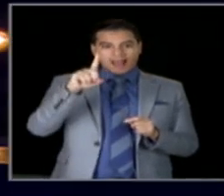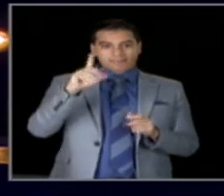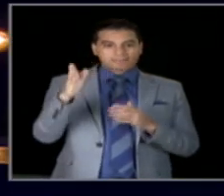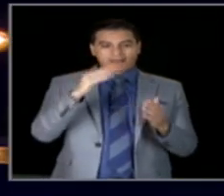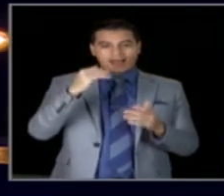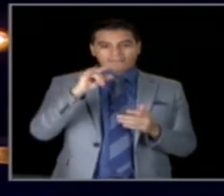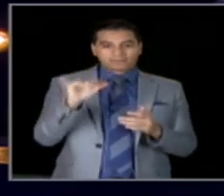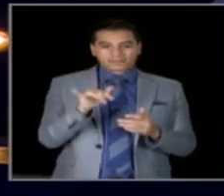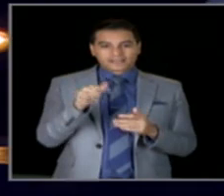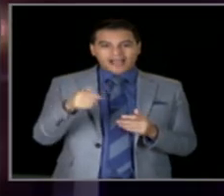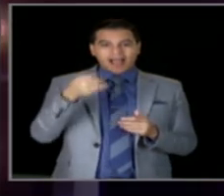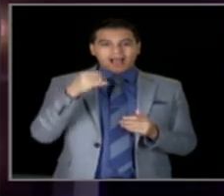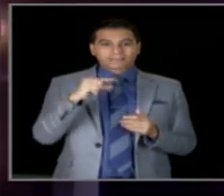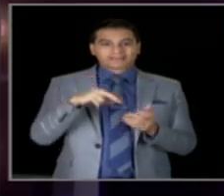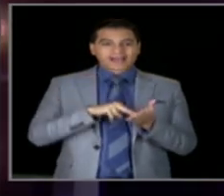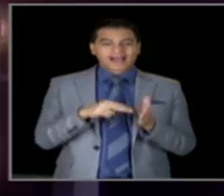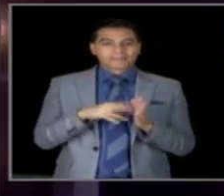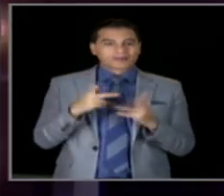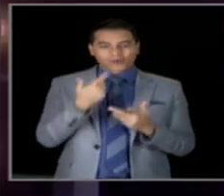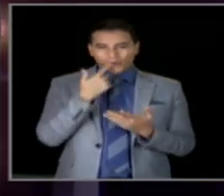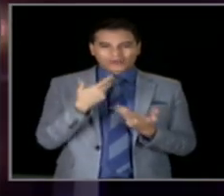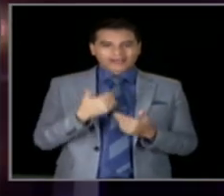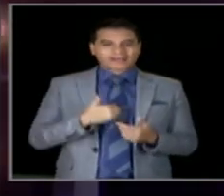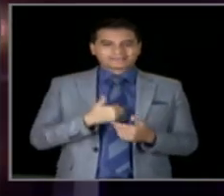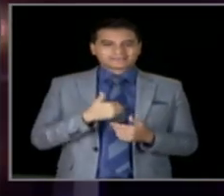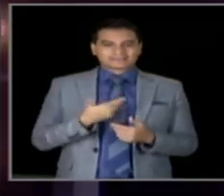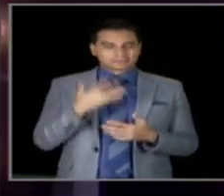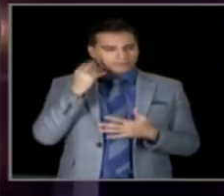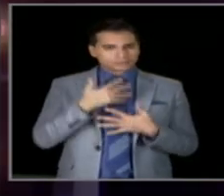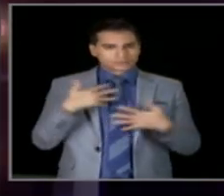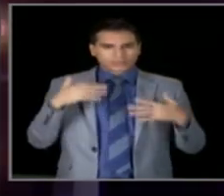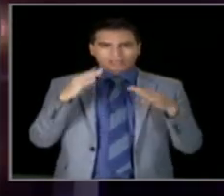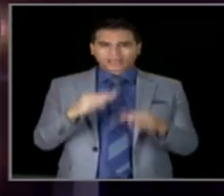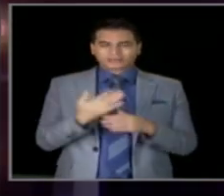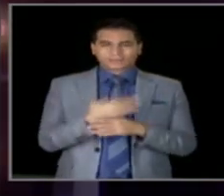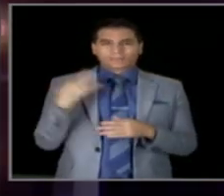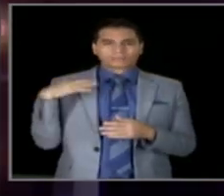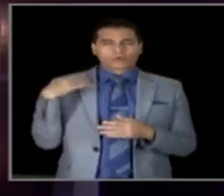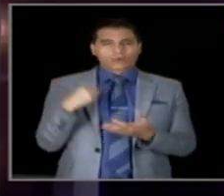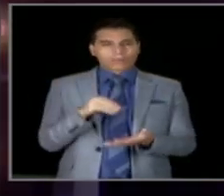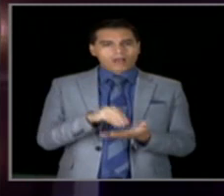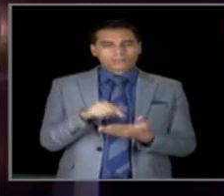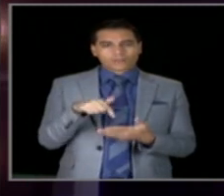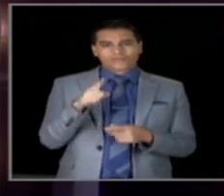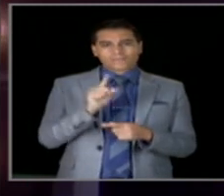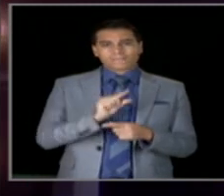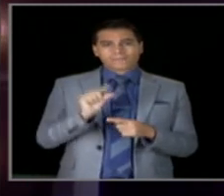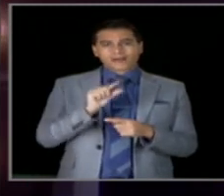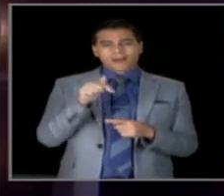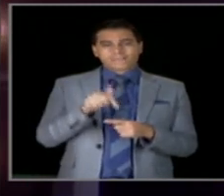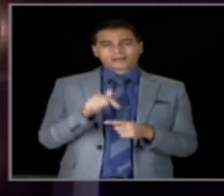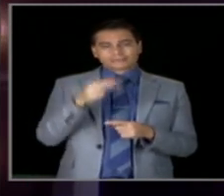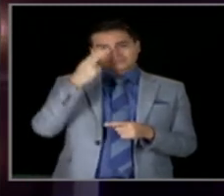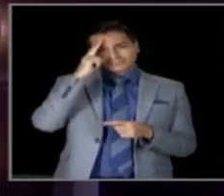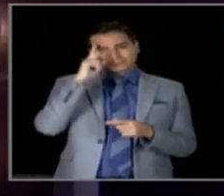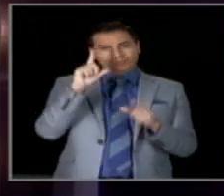حمدي. ازيك يا احمد؟ اهلا بحضرتك. احكي لي شعورك ايه؟ سعيد جدا بالتجربه، وبرنامج يعني متميز جدا، الواحد